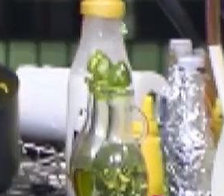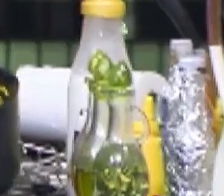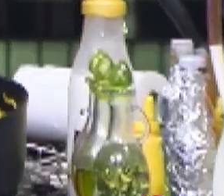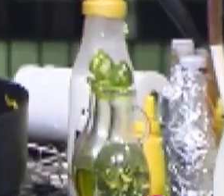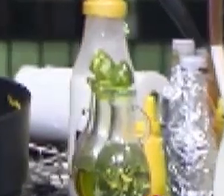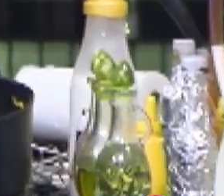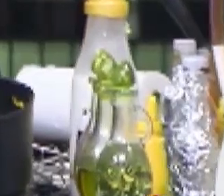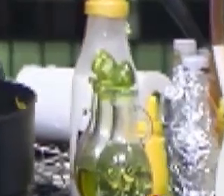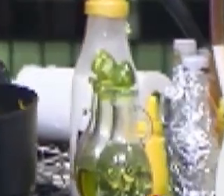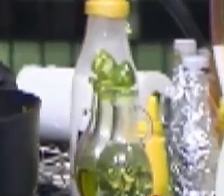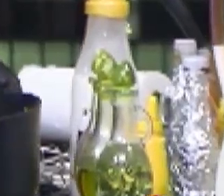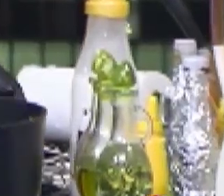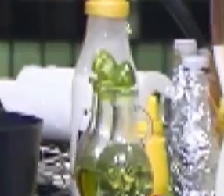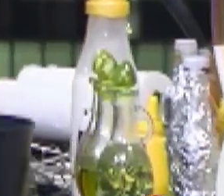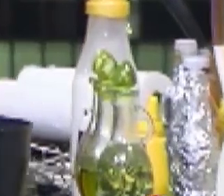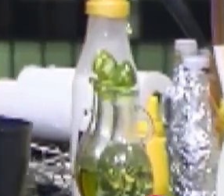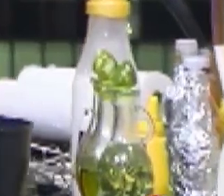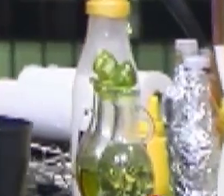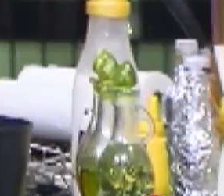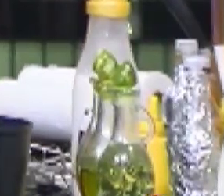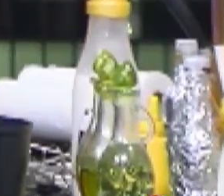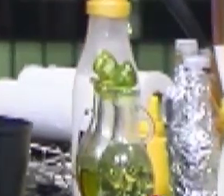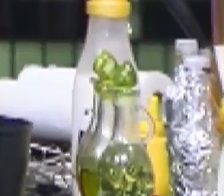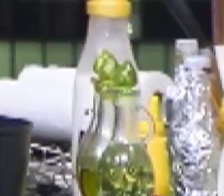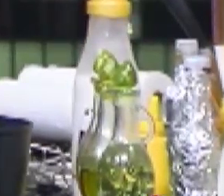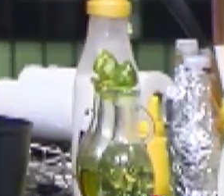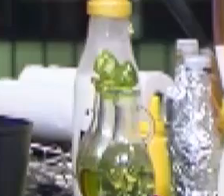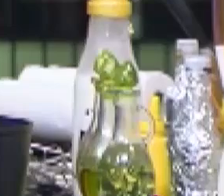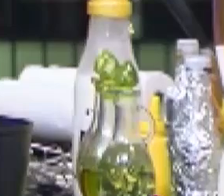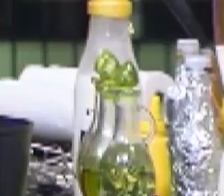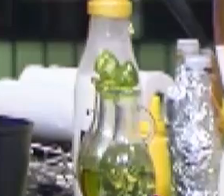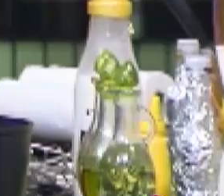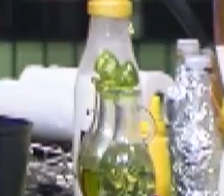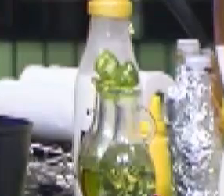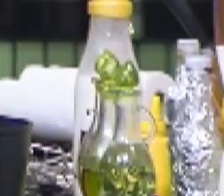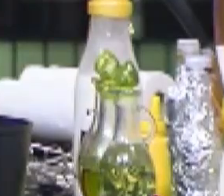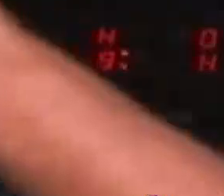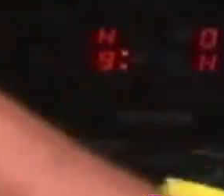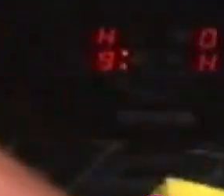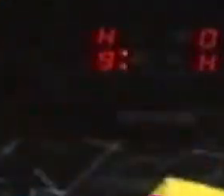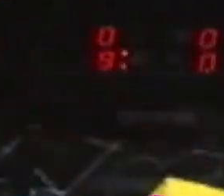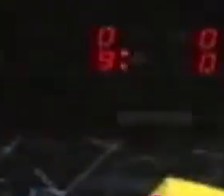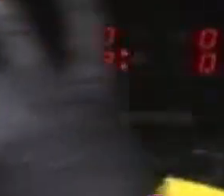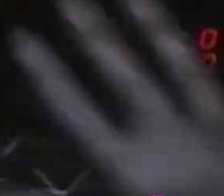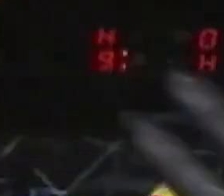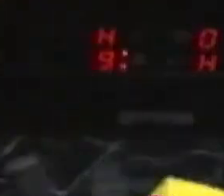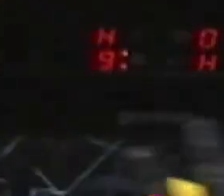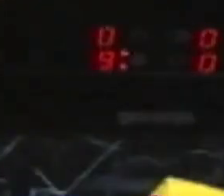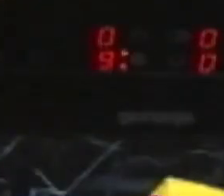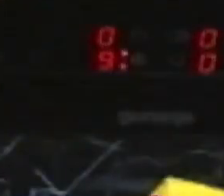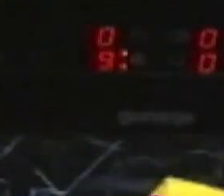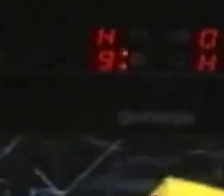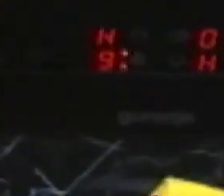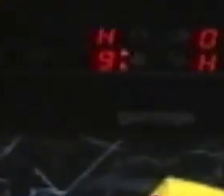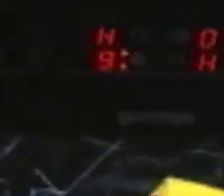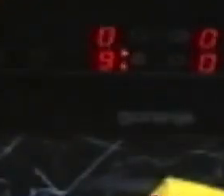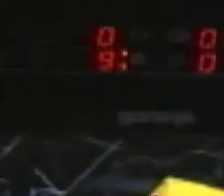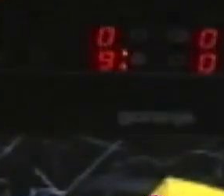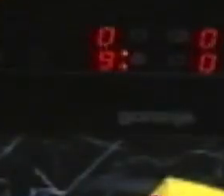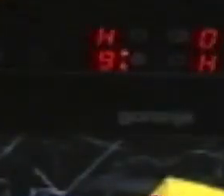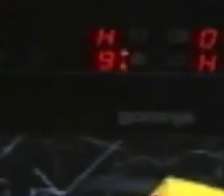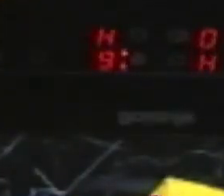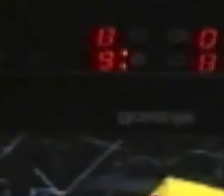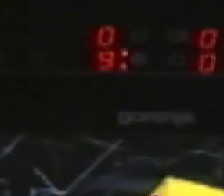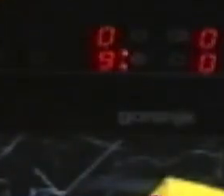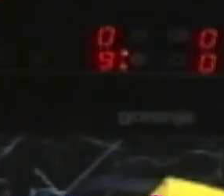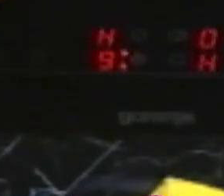شويه معلقه كاري ومعلقه كركم. واحنا قلنا نفس الخلطه بتاعت الطاجن. نفس الخلطه بالظبط ونفس التوابل، ملح وفلفل